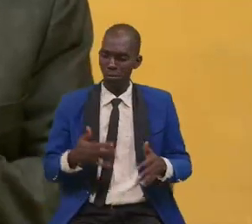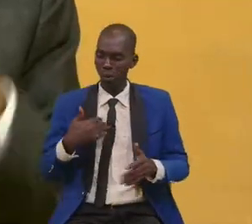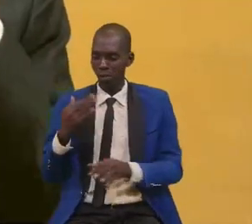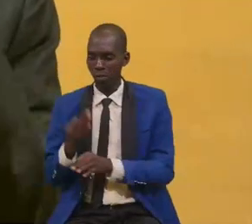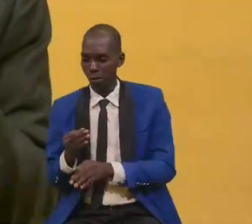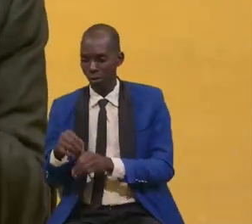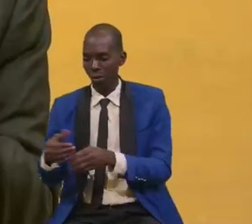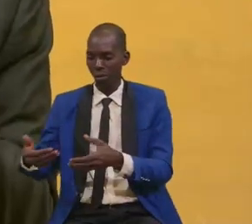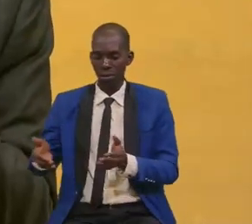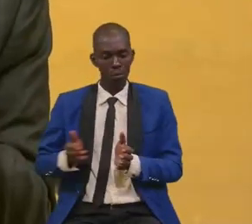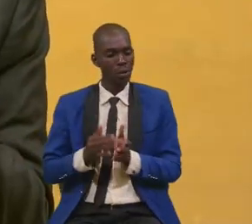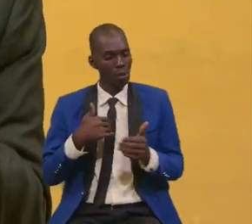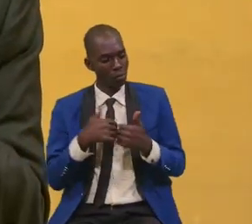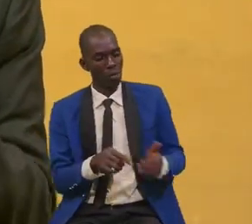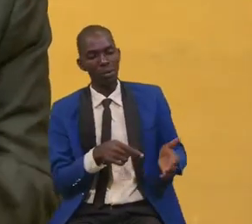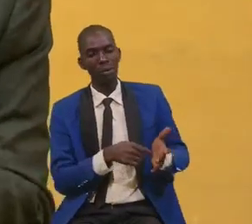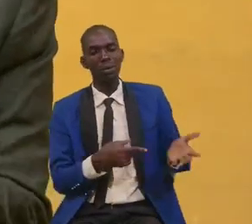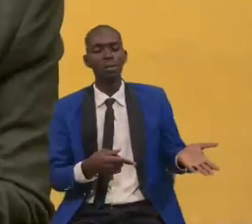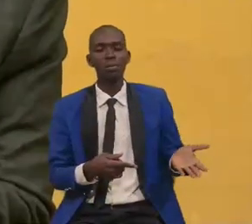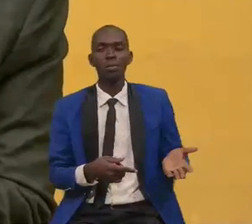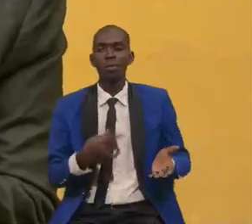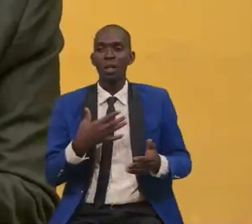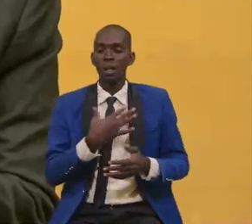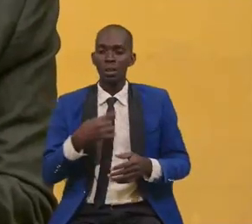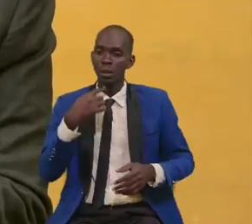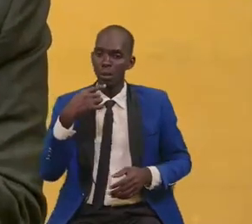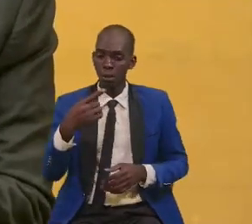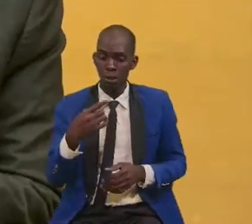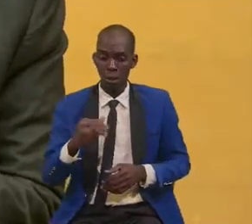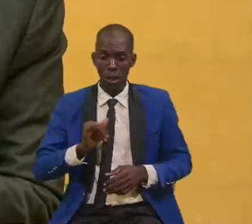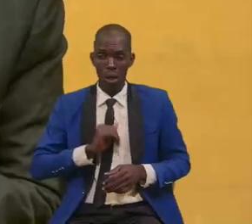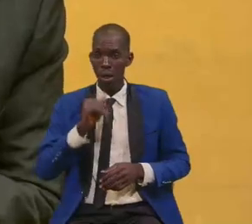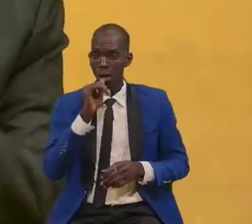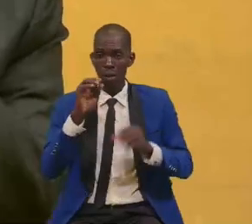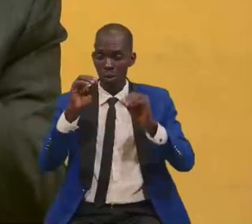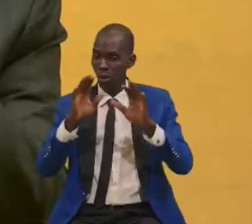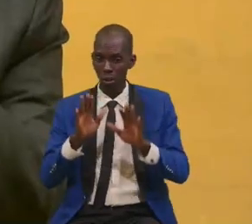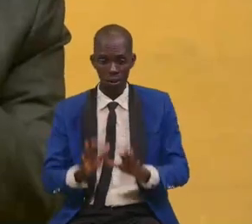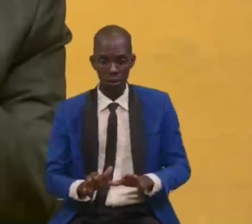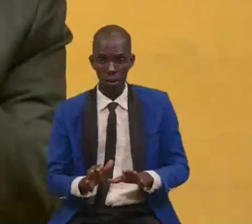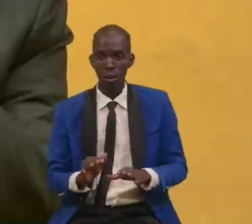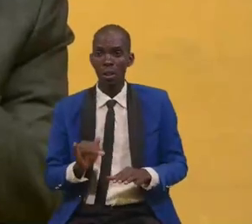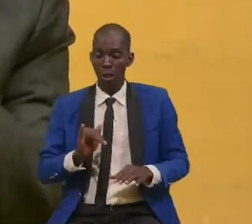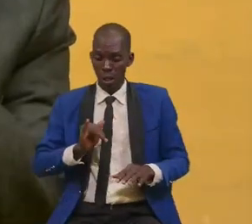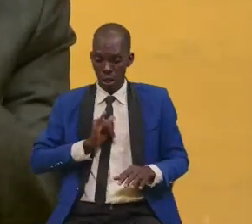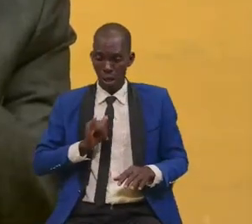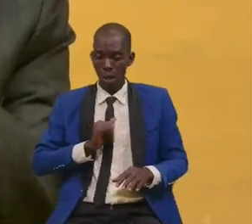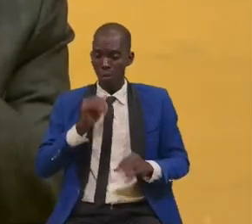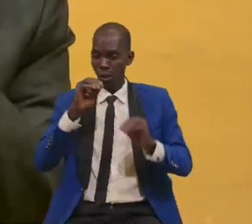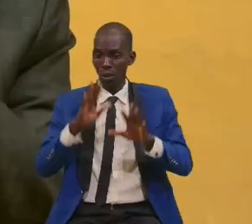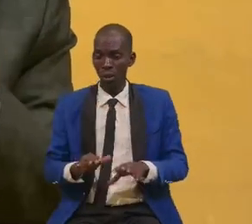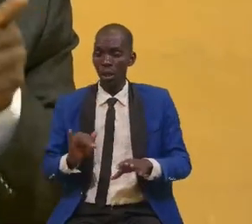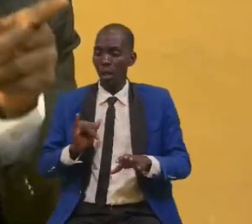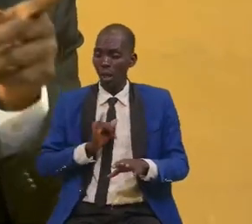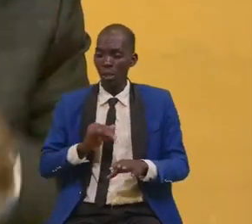je suis un enseignant. Et quand on enseigne à l'école, les élèves ne déterminent pas le programme que j'enseigne.